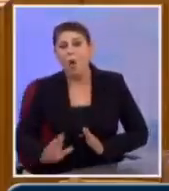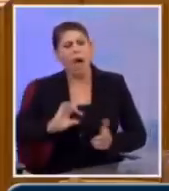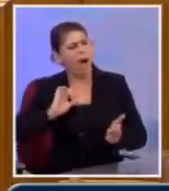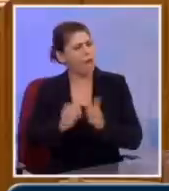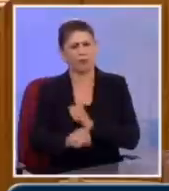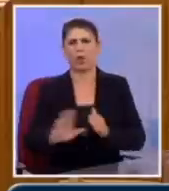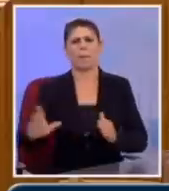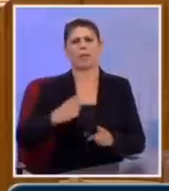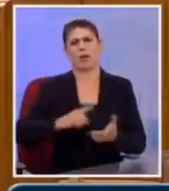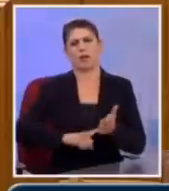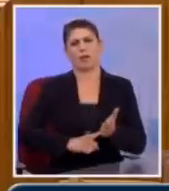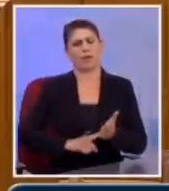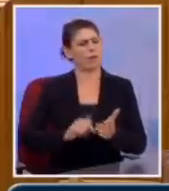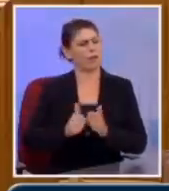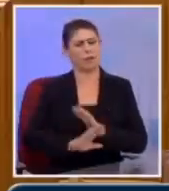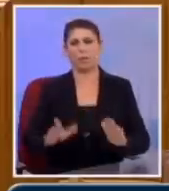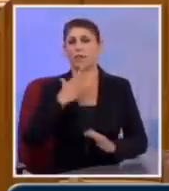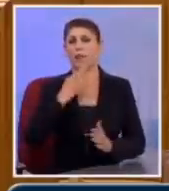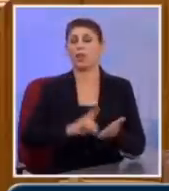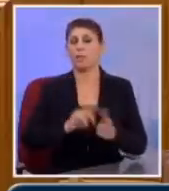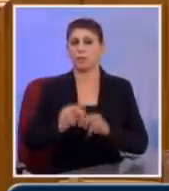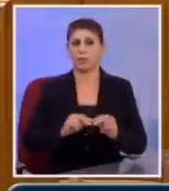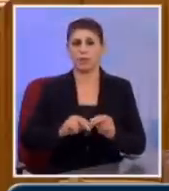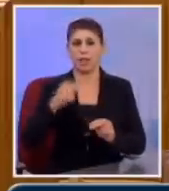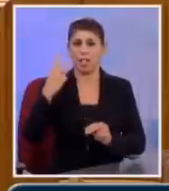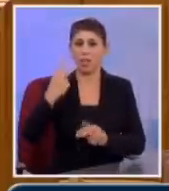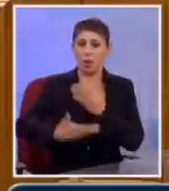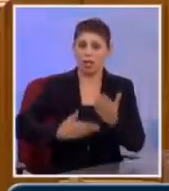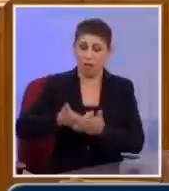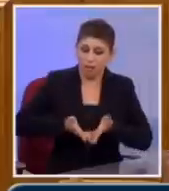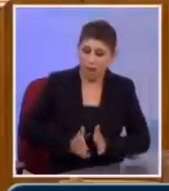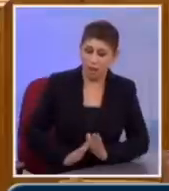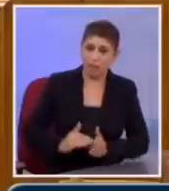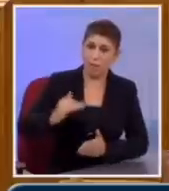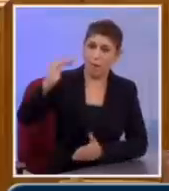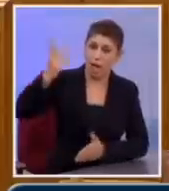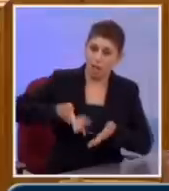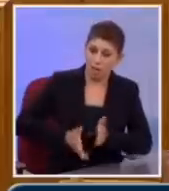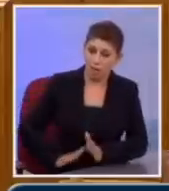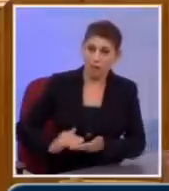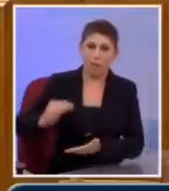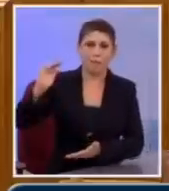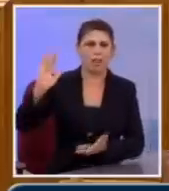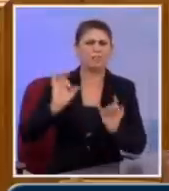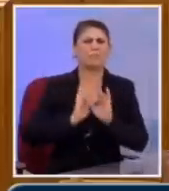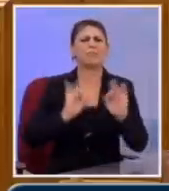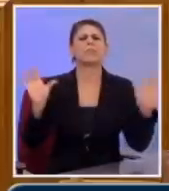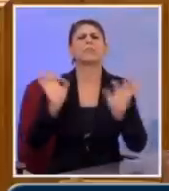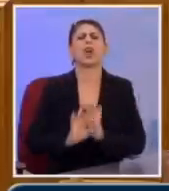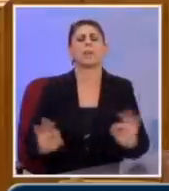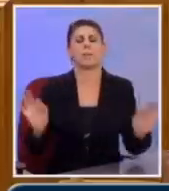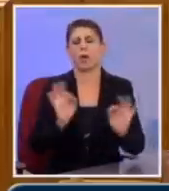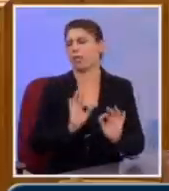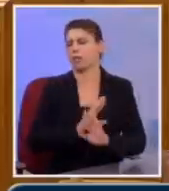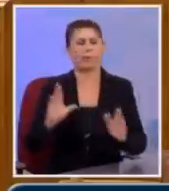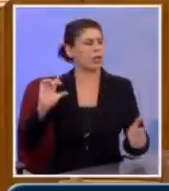ο νομοθέτης θεωρεί ότι μετά από 2 γενιές δεν χρειάζεται καμία προϋπόθεση